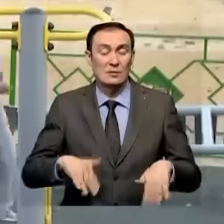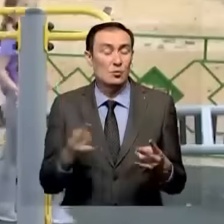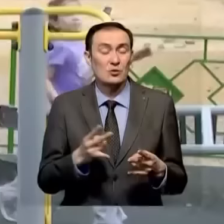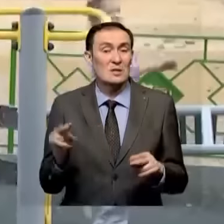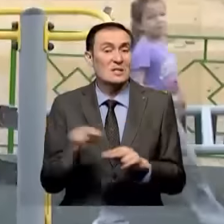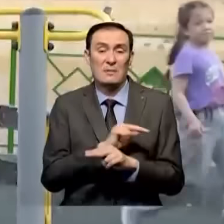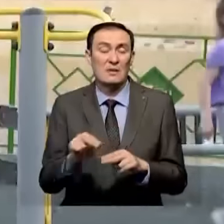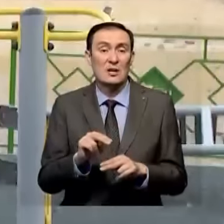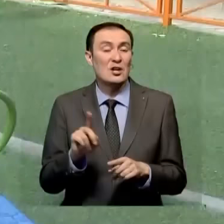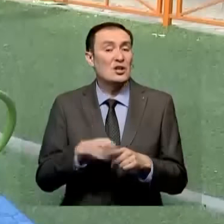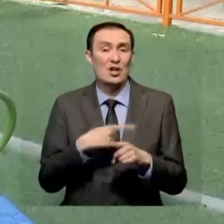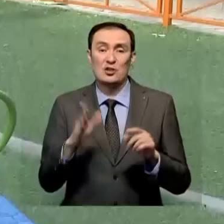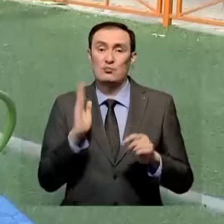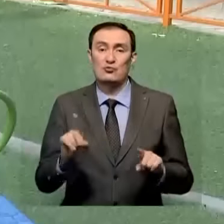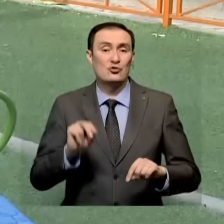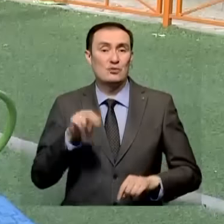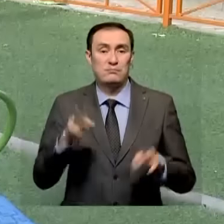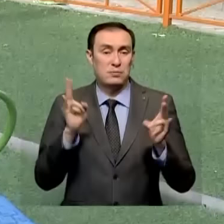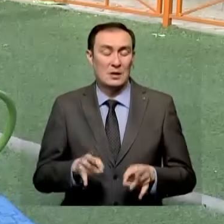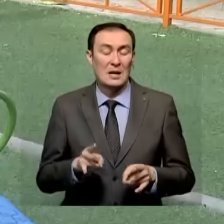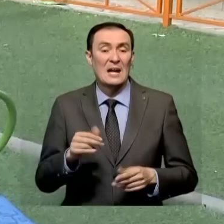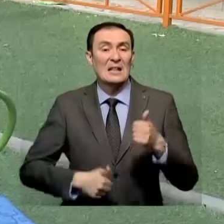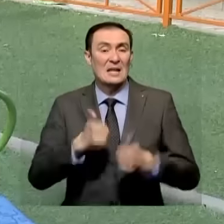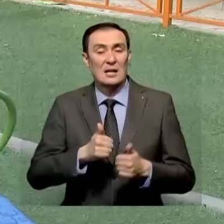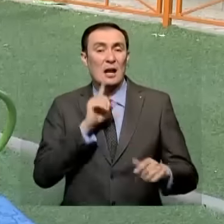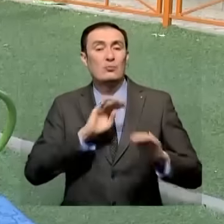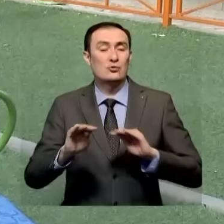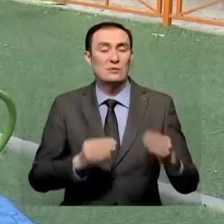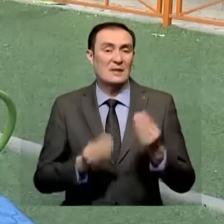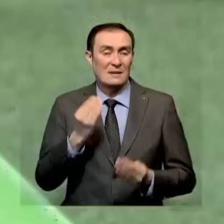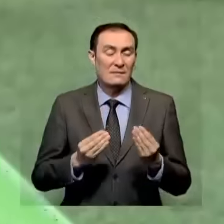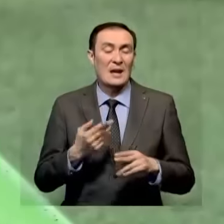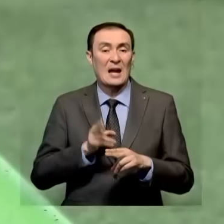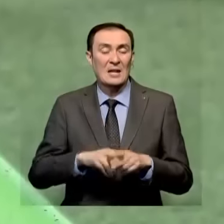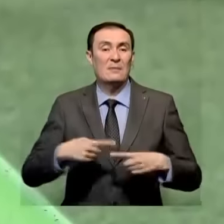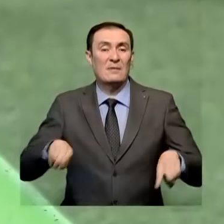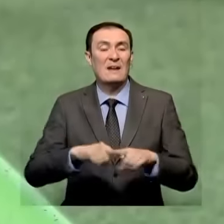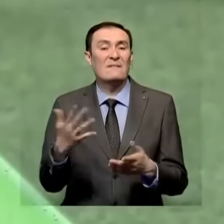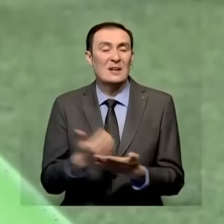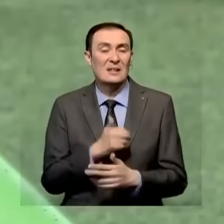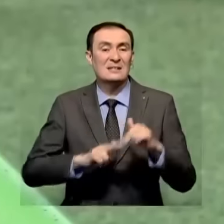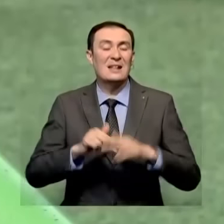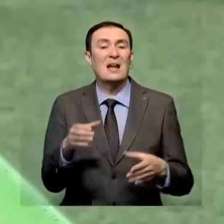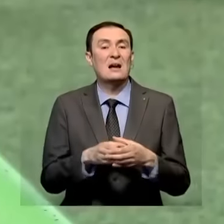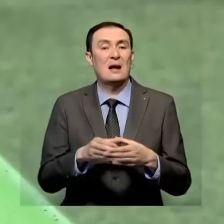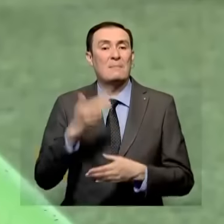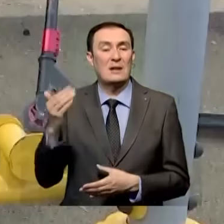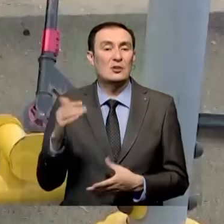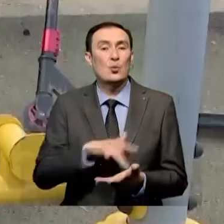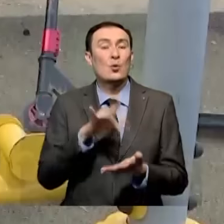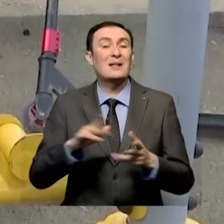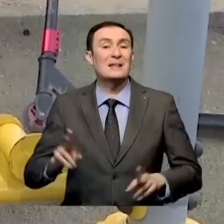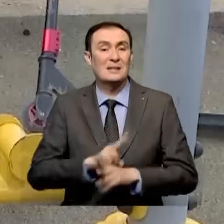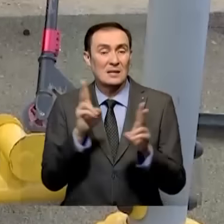делать, иначе до беды недалеко. Тендер на обустройство детской площадки именно в этом дворе выиграла строительная компания из